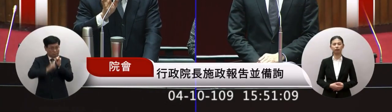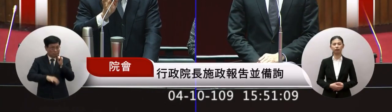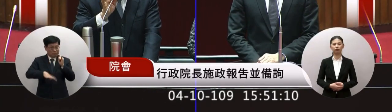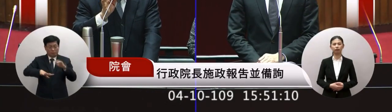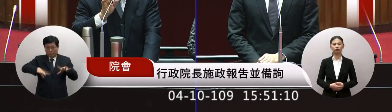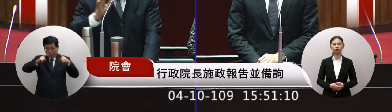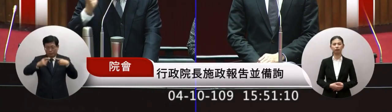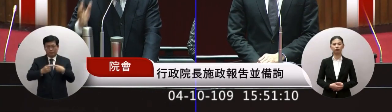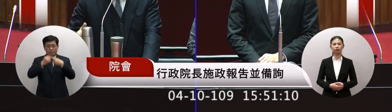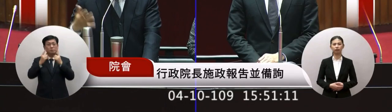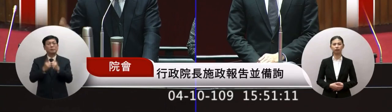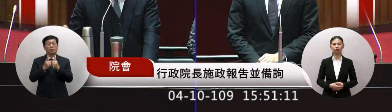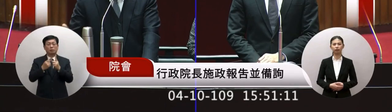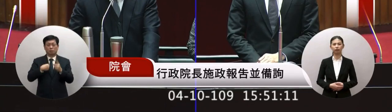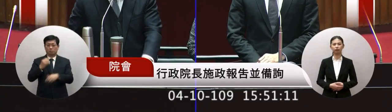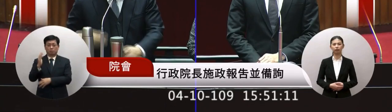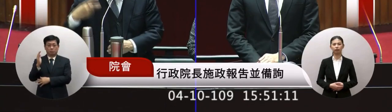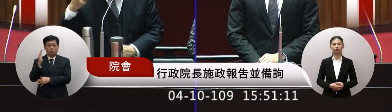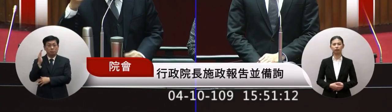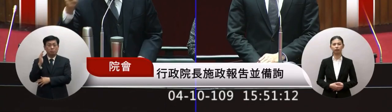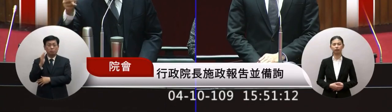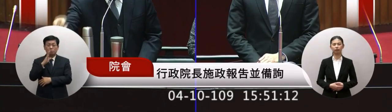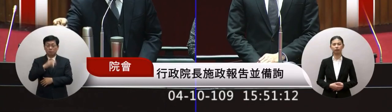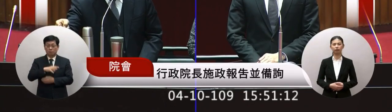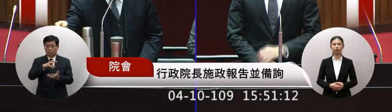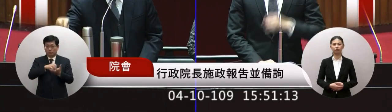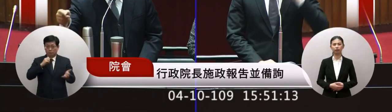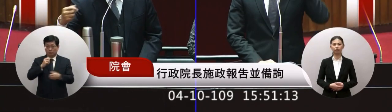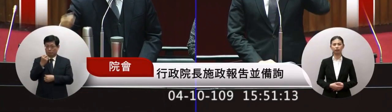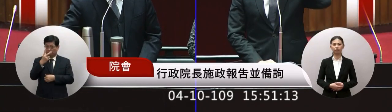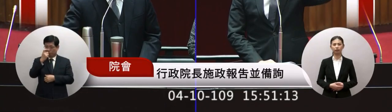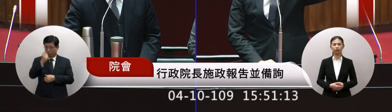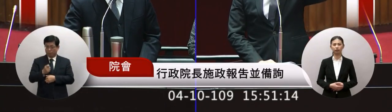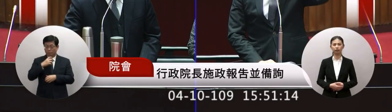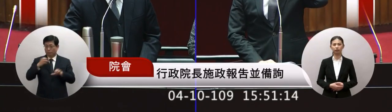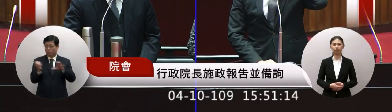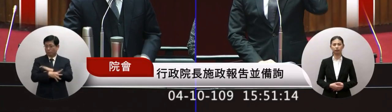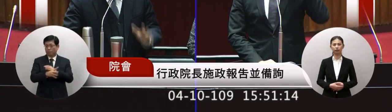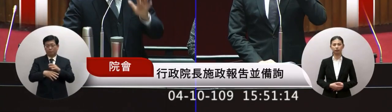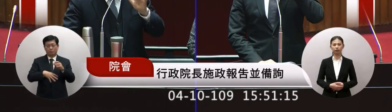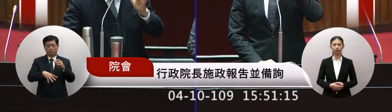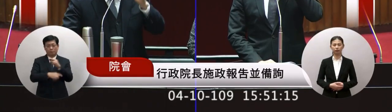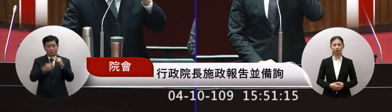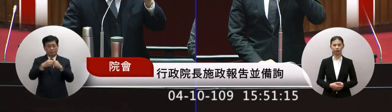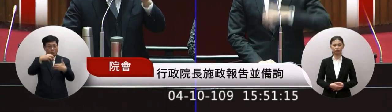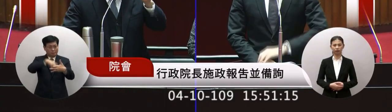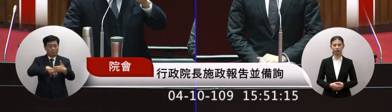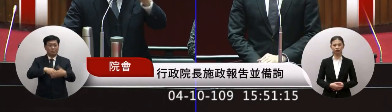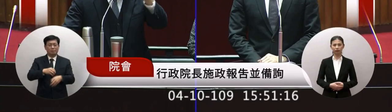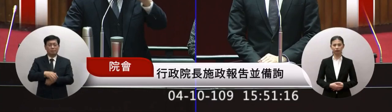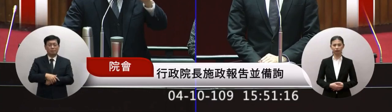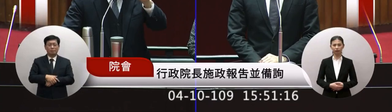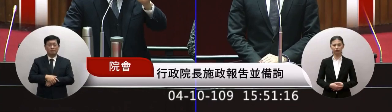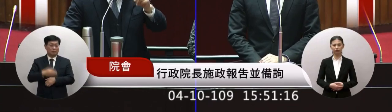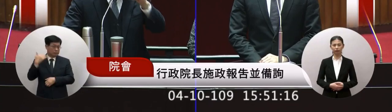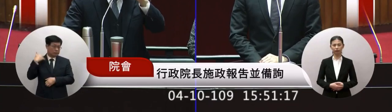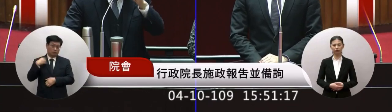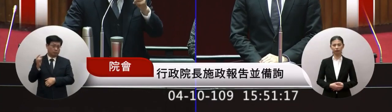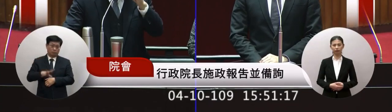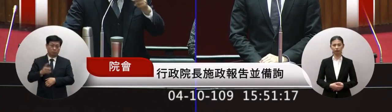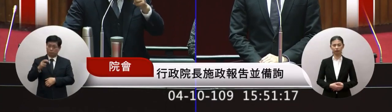第一摆，咱政府拨200亿入去这个基金，予伊，这过去唔